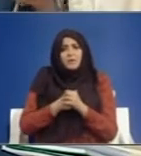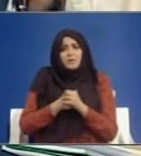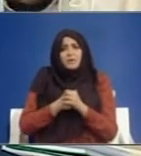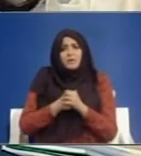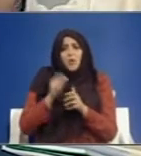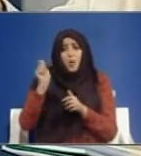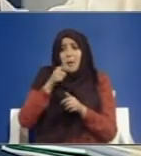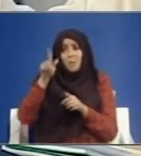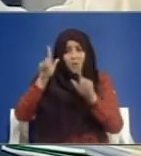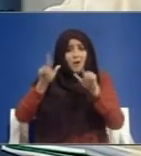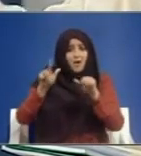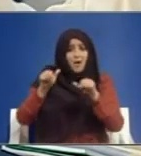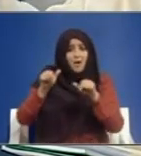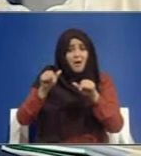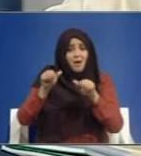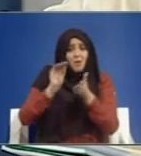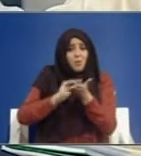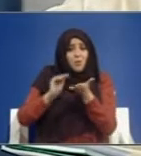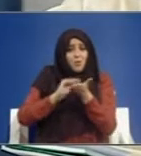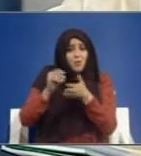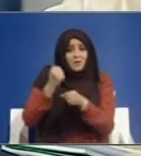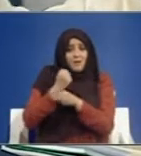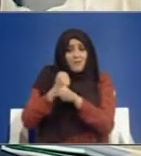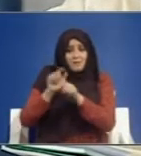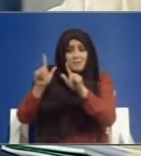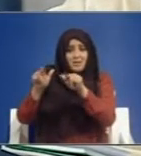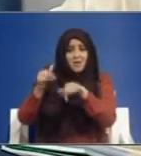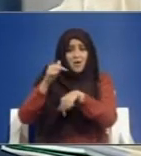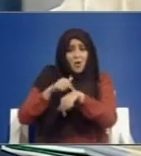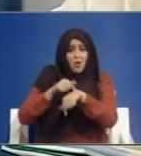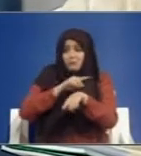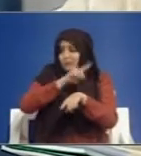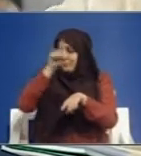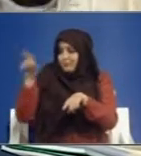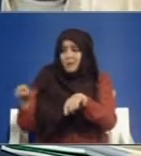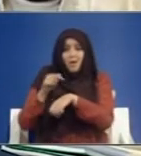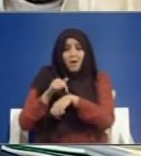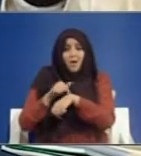على أنه موجود في منصب عمل في مكان كذا في الساعة كذا من الساعة إلى الساعة،